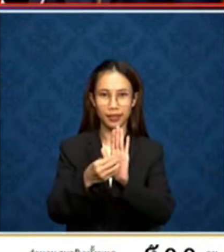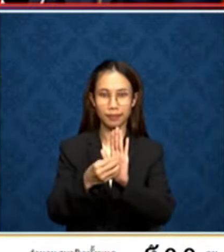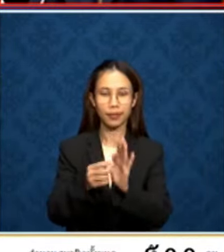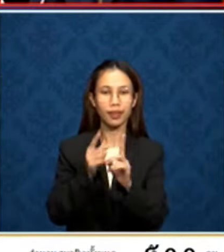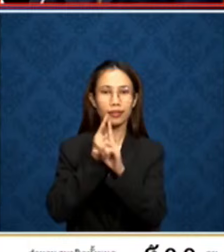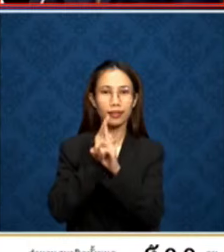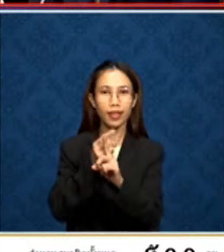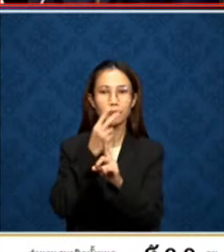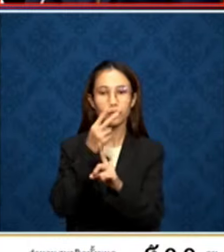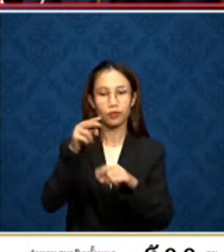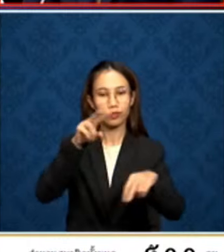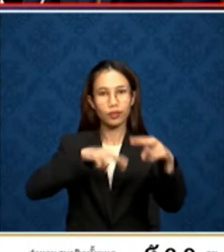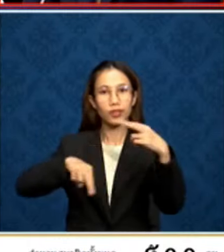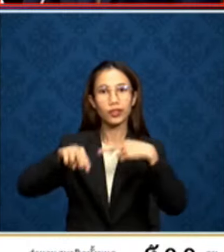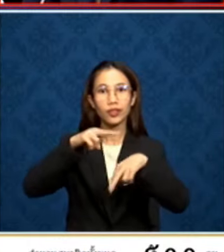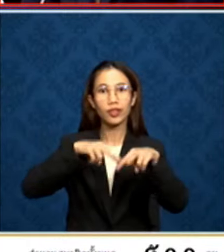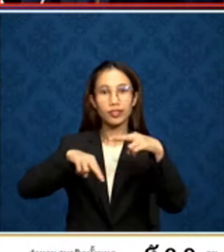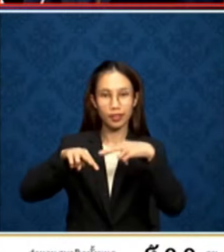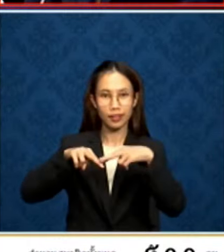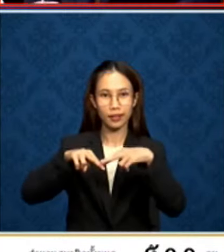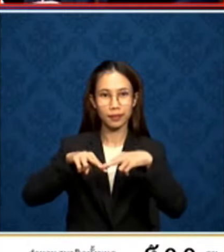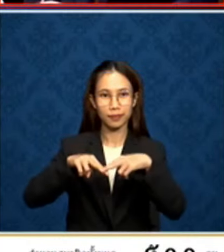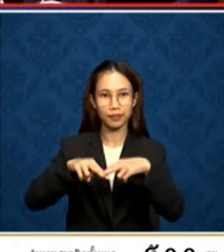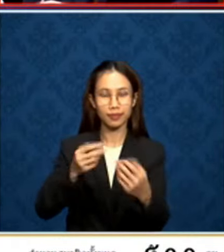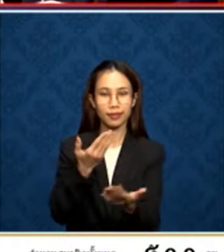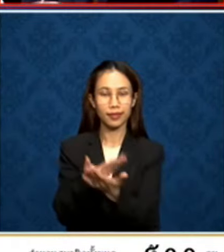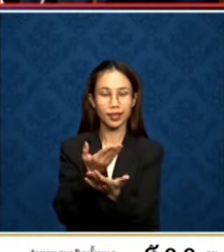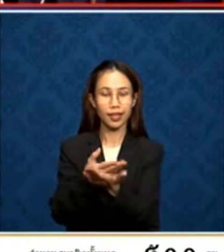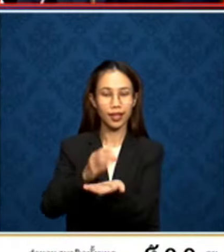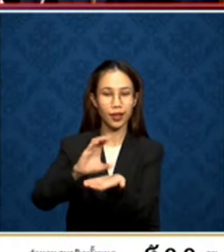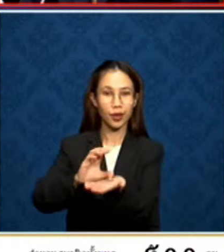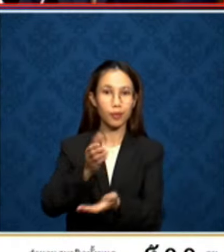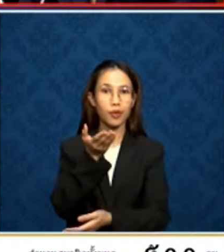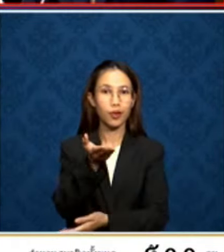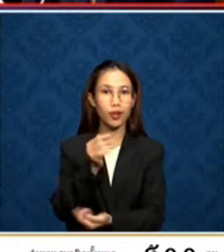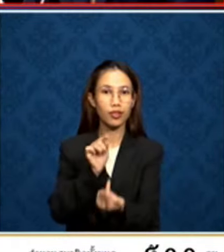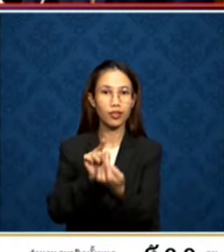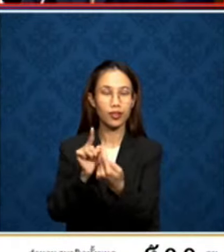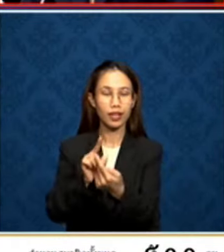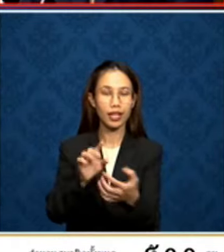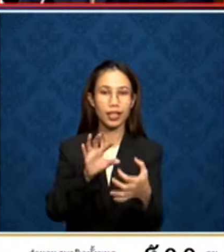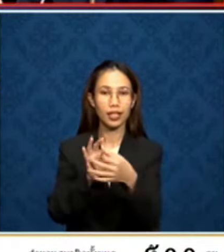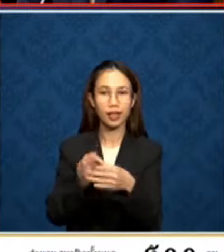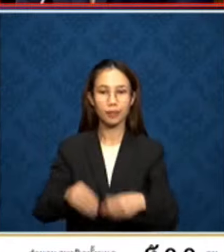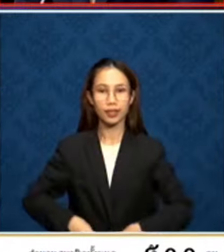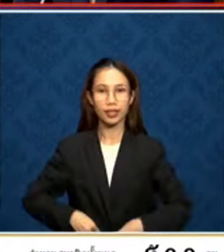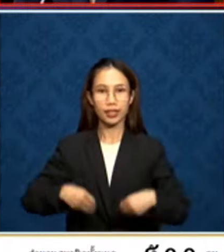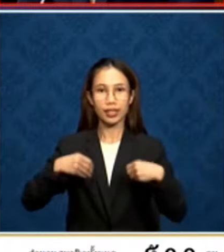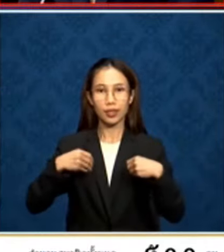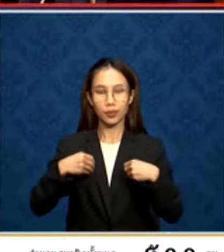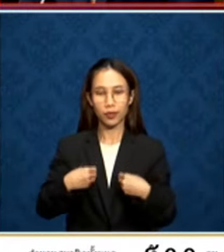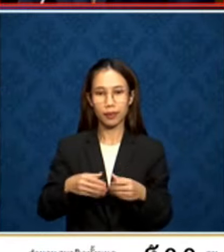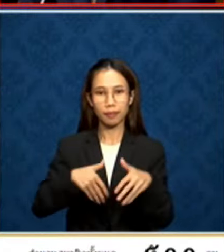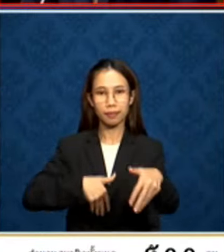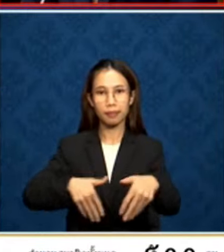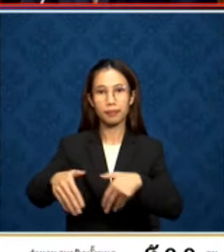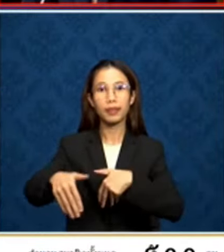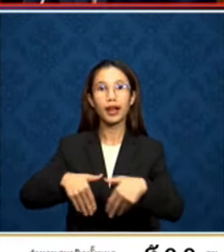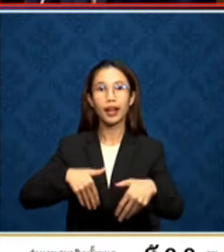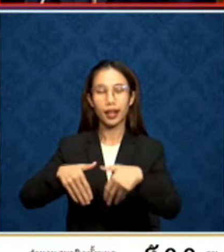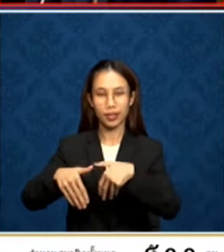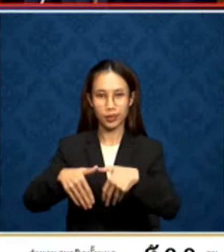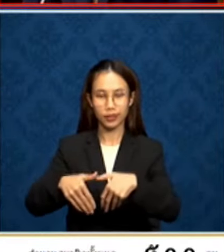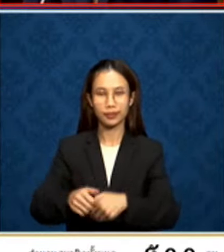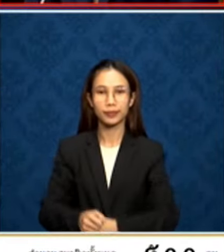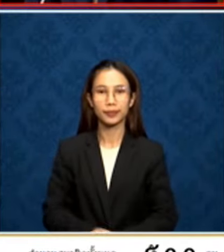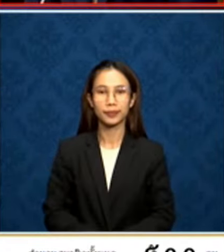ตามตรวจสอบการของบประมาณในส่วนที่เกี่ยวข้องกับชีวิตความเป็นอยู่ของพี่น้องประชาชนอย่างใกล้ชิด